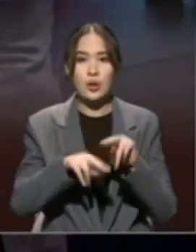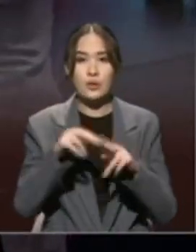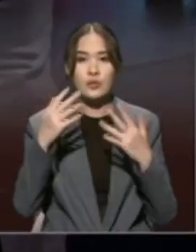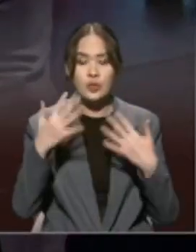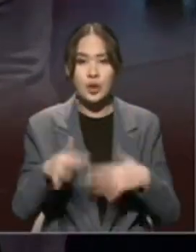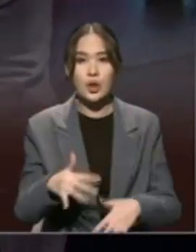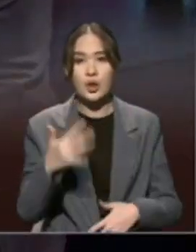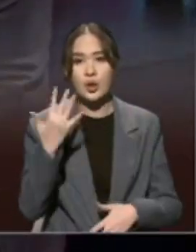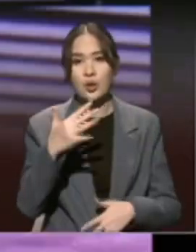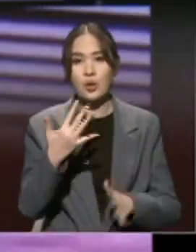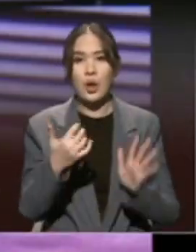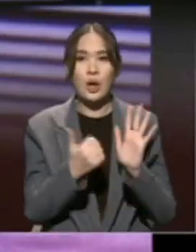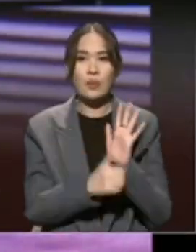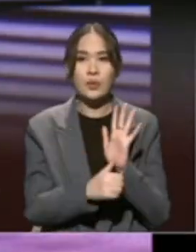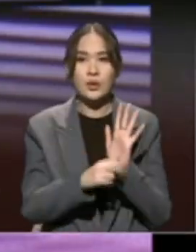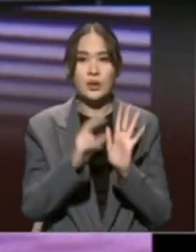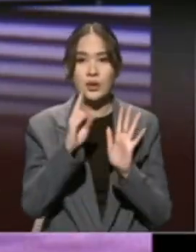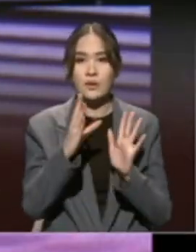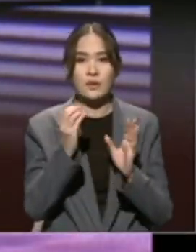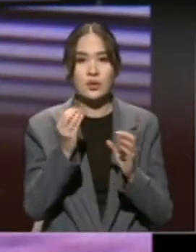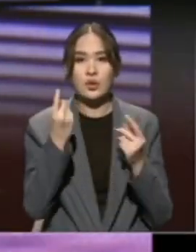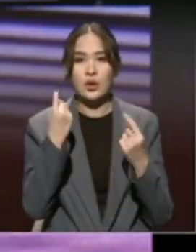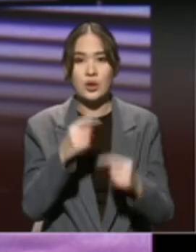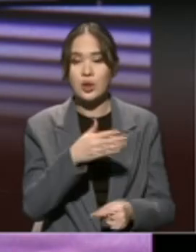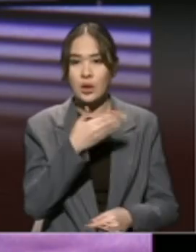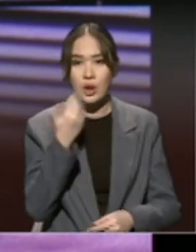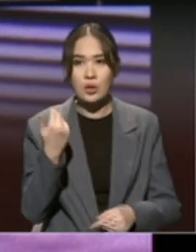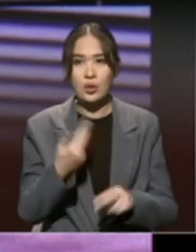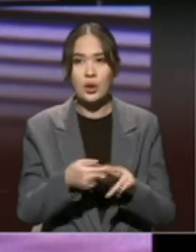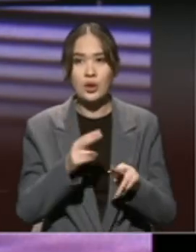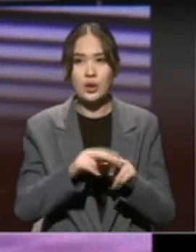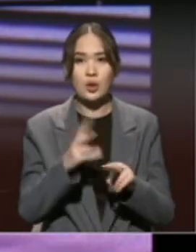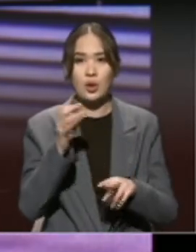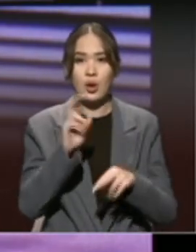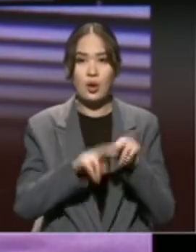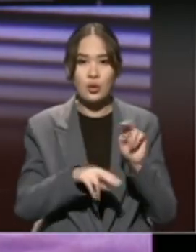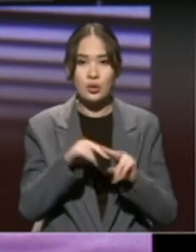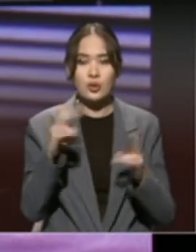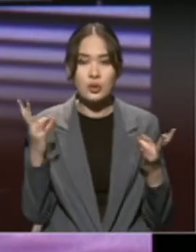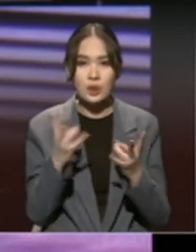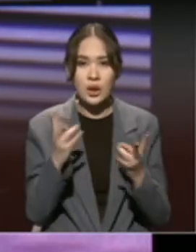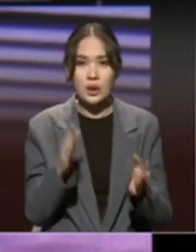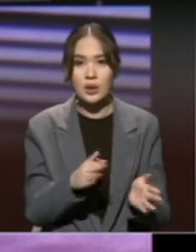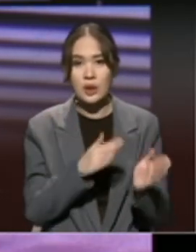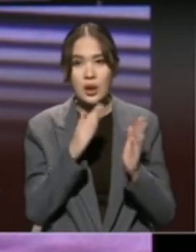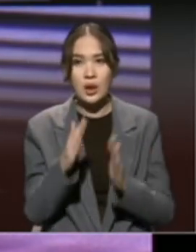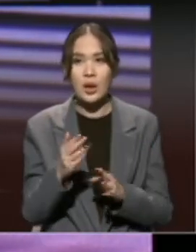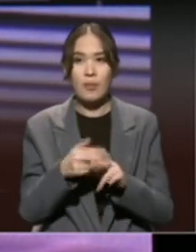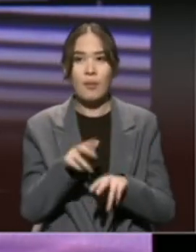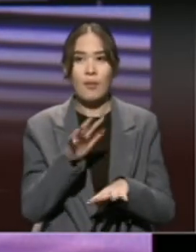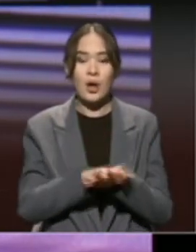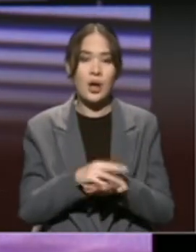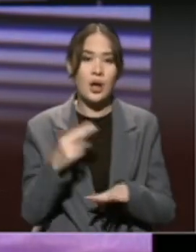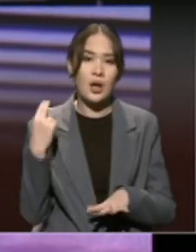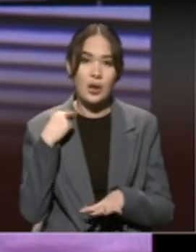шамамен бір 50-60 пәтер әлі өтпей тұр. Бірақ құрылыс компаниясын өту керек. Олардың да банктен алған қарызы бар, қайтару